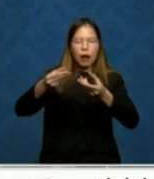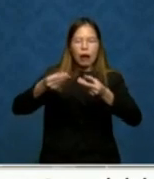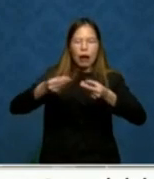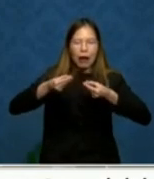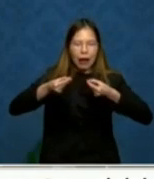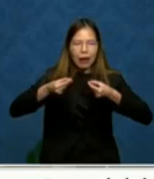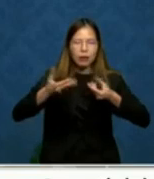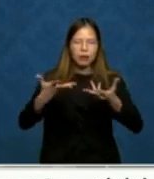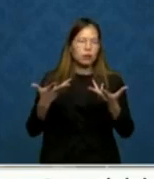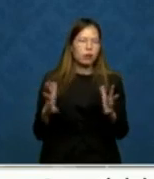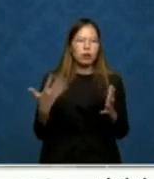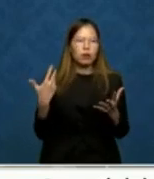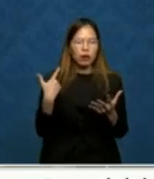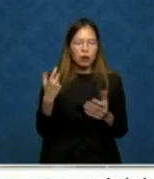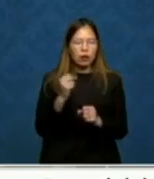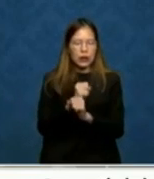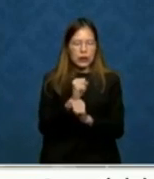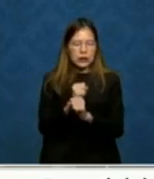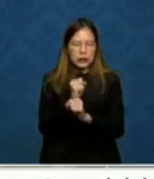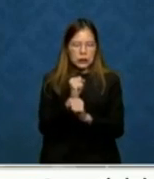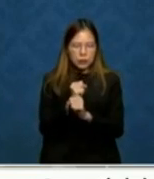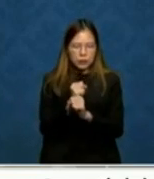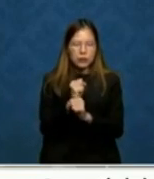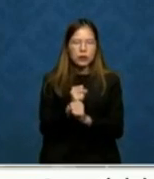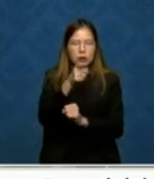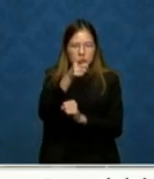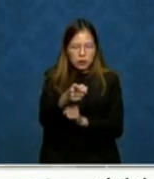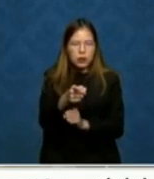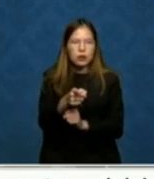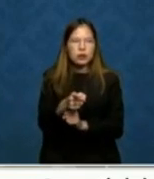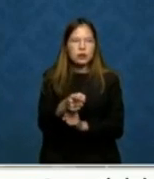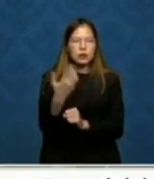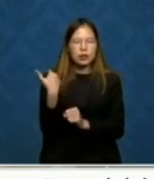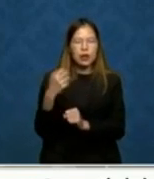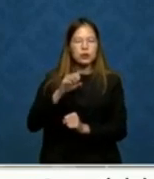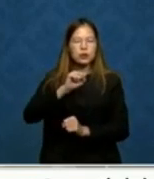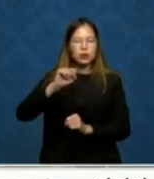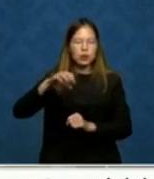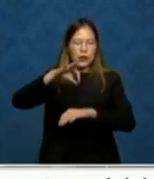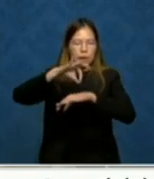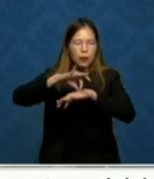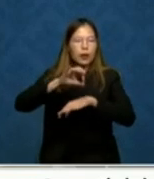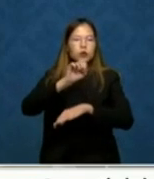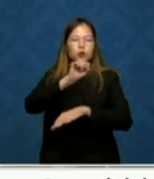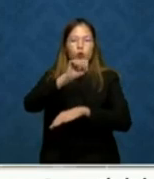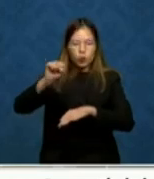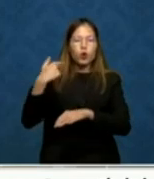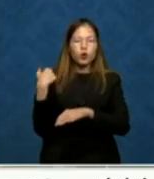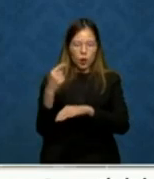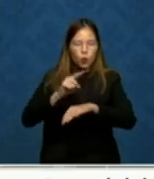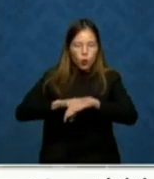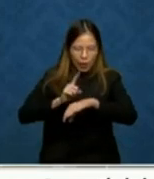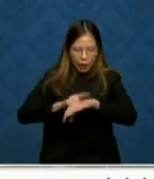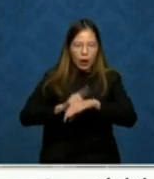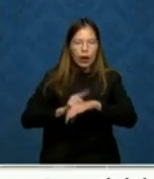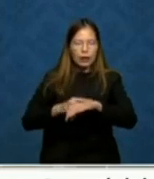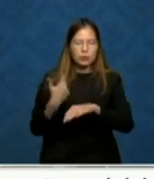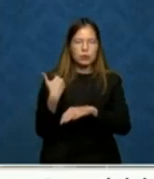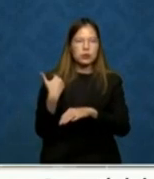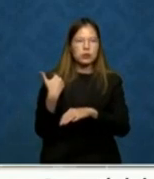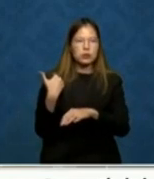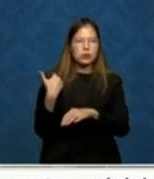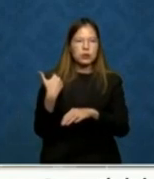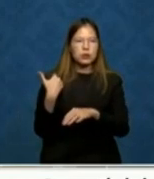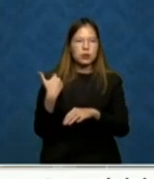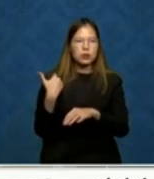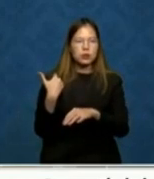แต่ขอพิสูจน์ด้วยการทำงานในฐานะผู้แทนราษฎรในช่วงเวลาที่เหลืออยู่ที่จะ